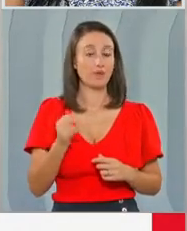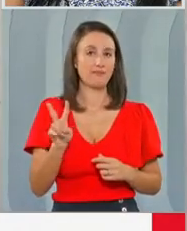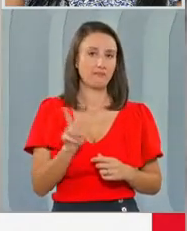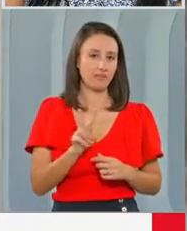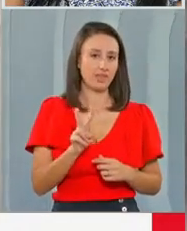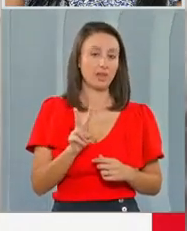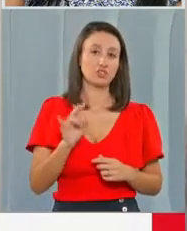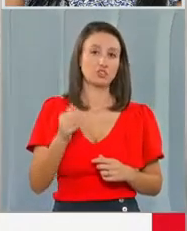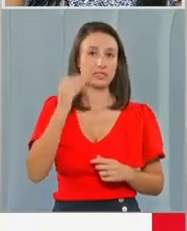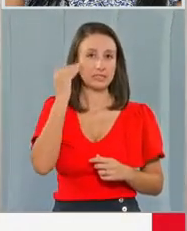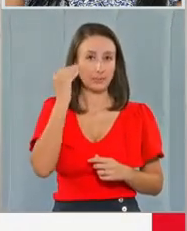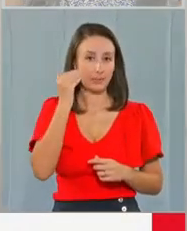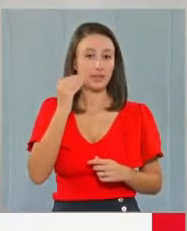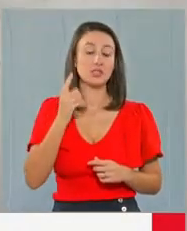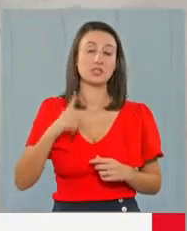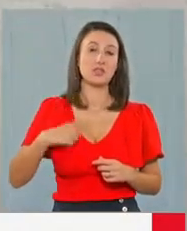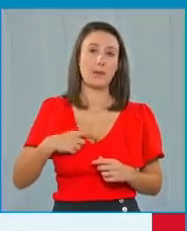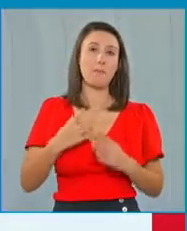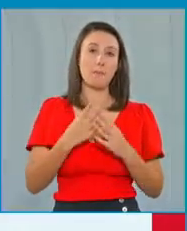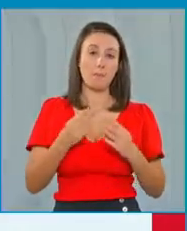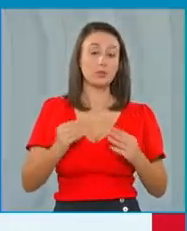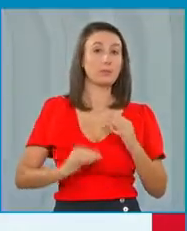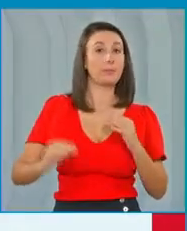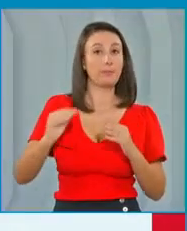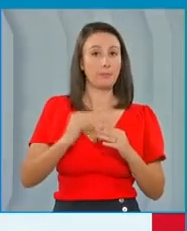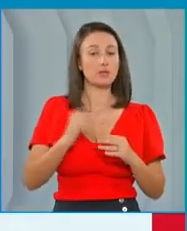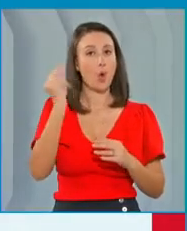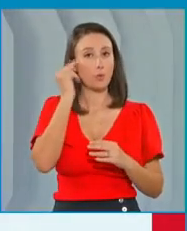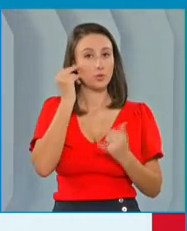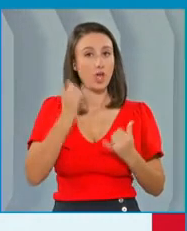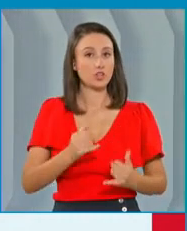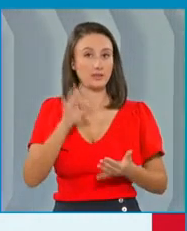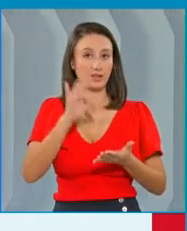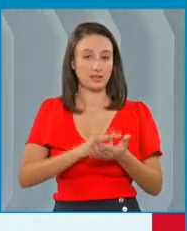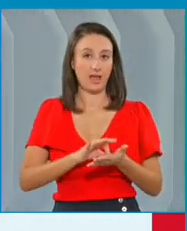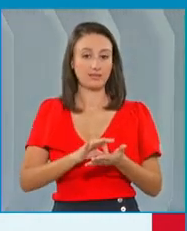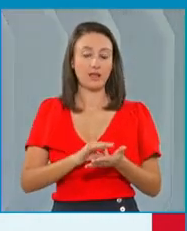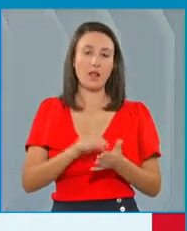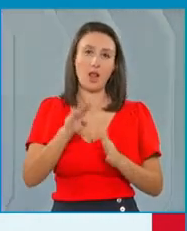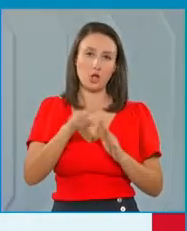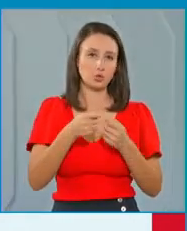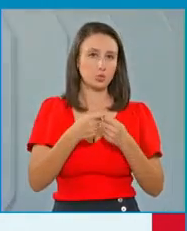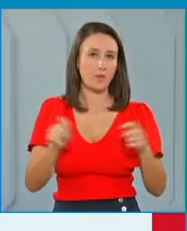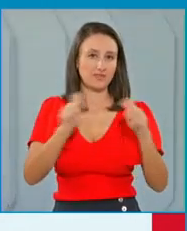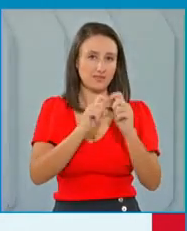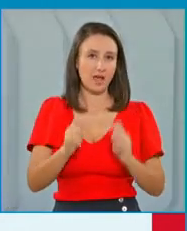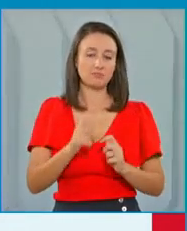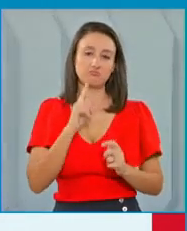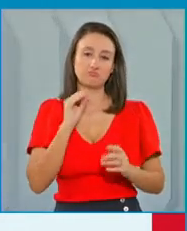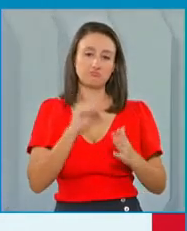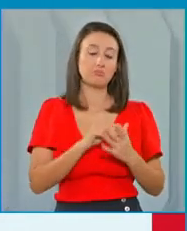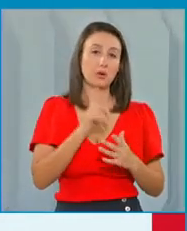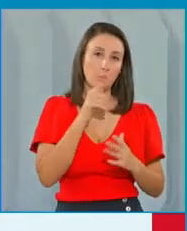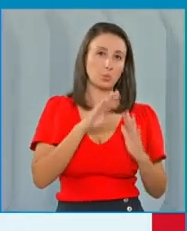vineri, chiar și sâmbătă, să fie cu mult peste ceea ce ar trebui să avem normal la această dată. La nivelul întregii țări să se situeze,